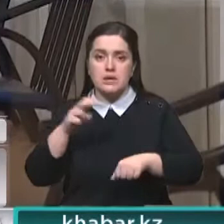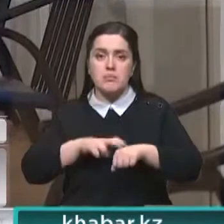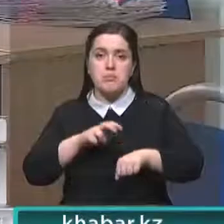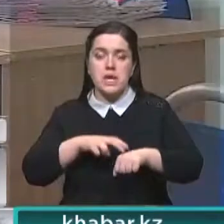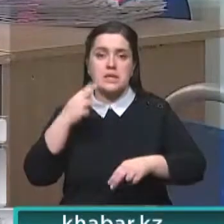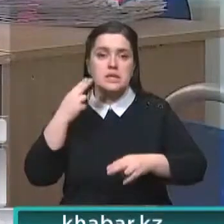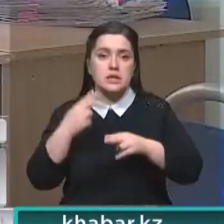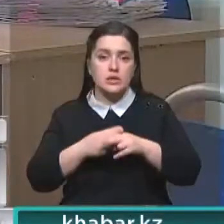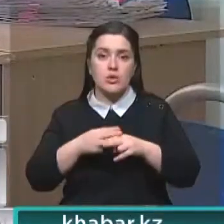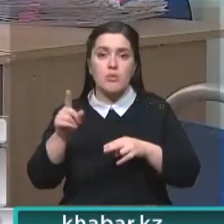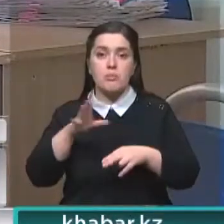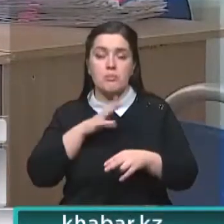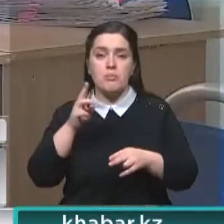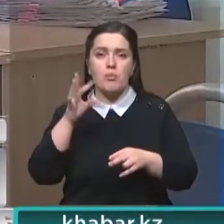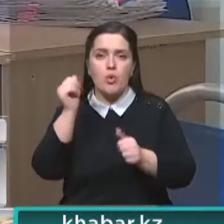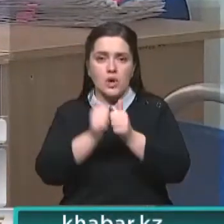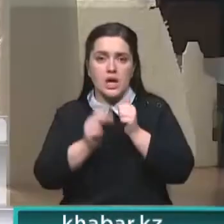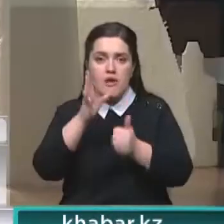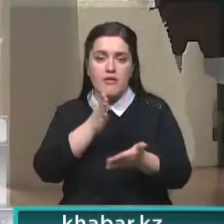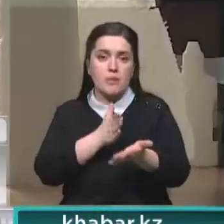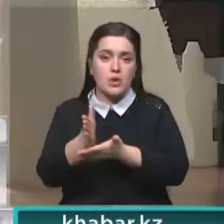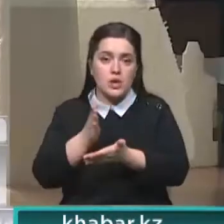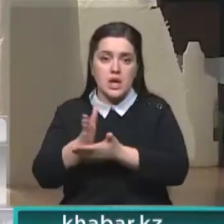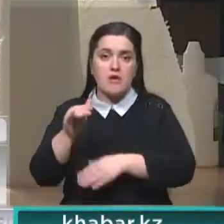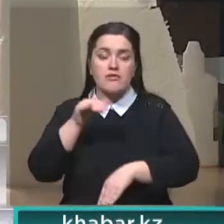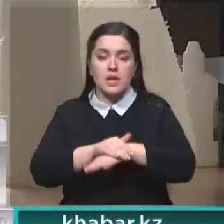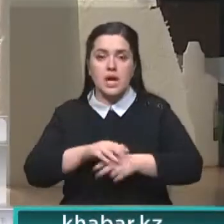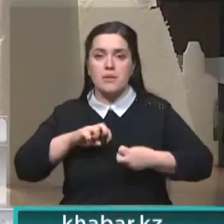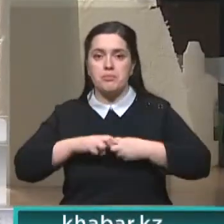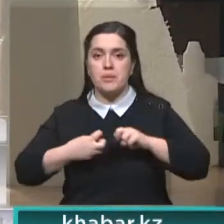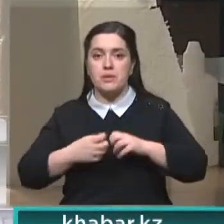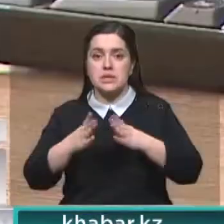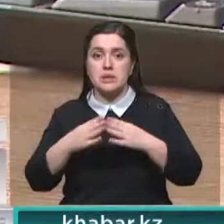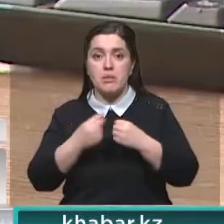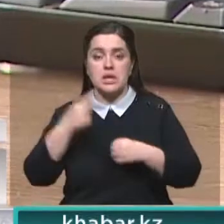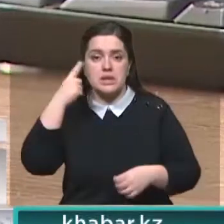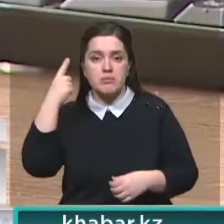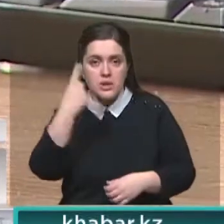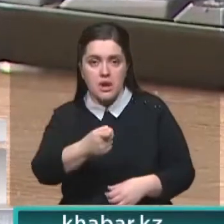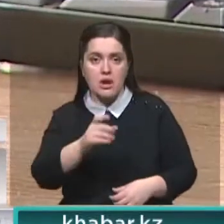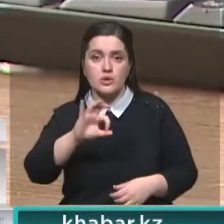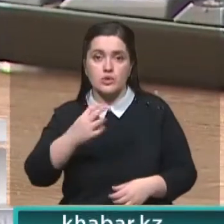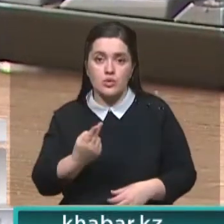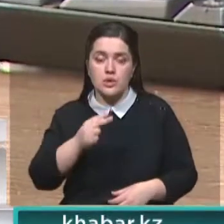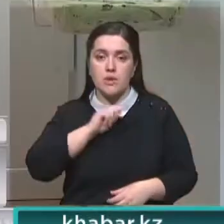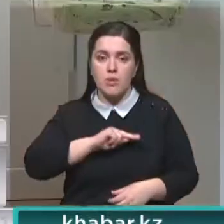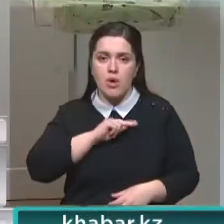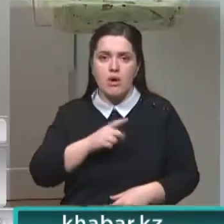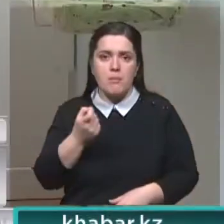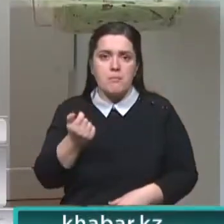медсестёр который бы проводили поквартирный обход и при выявление проблемных семей сообщали бы об этом